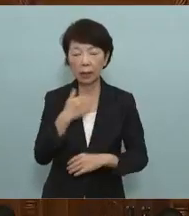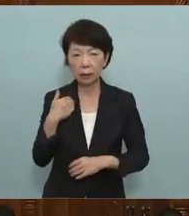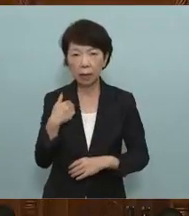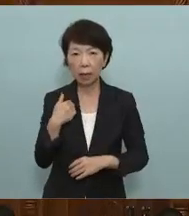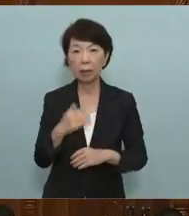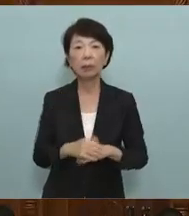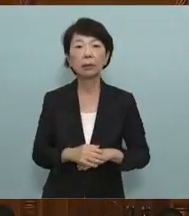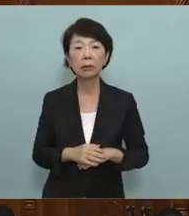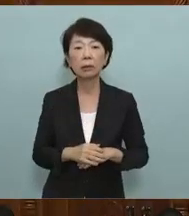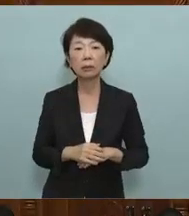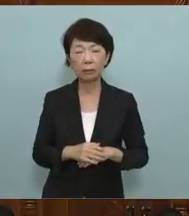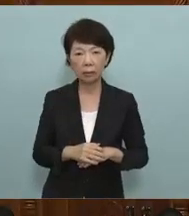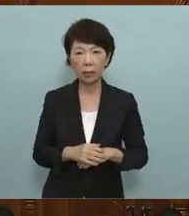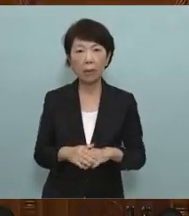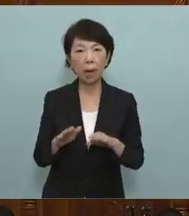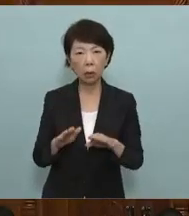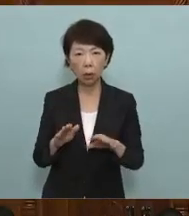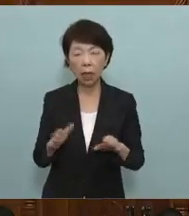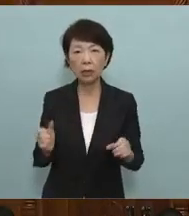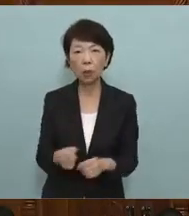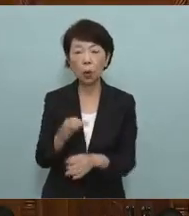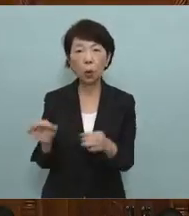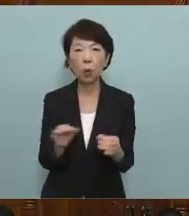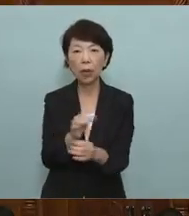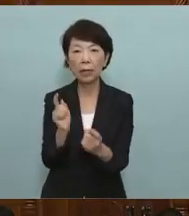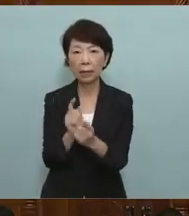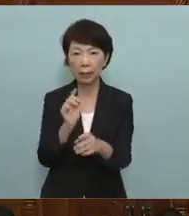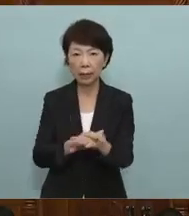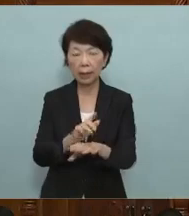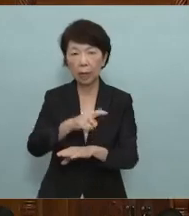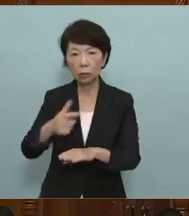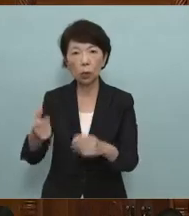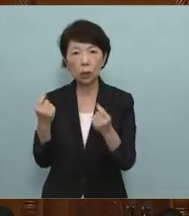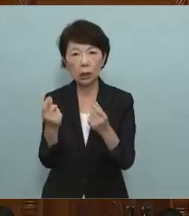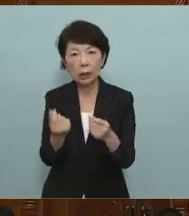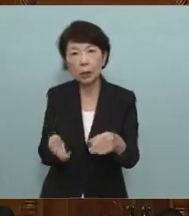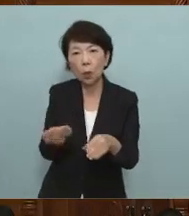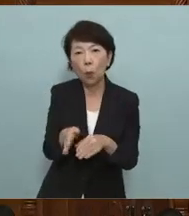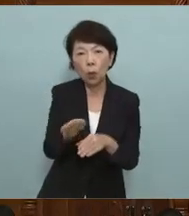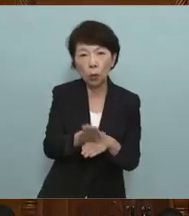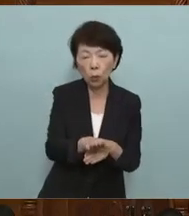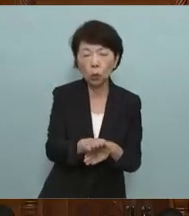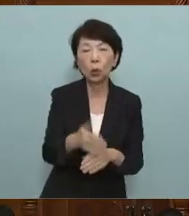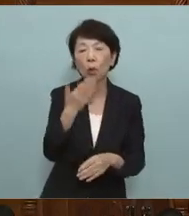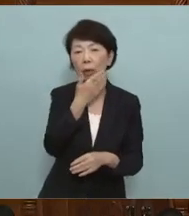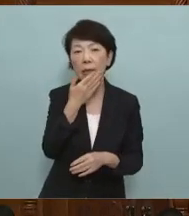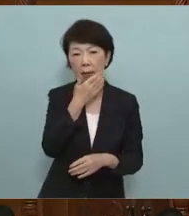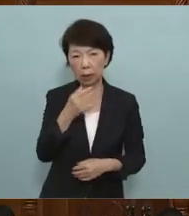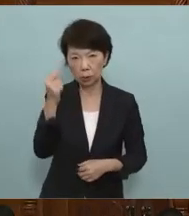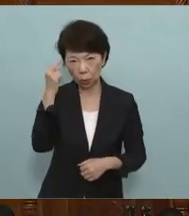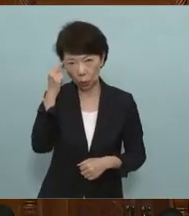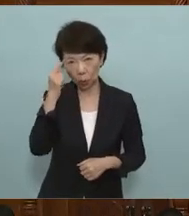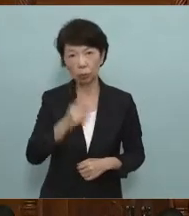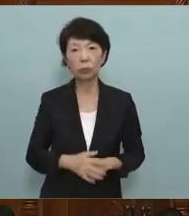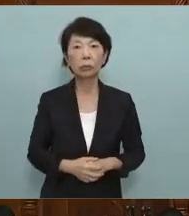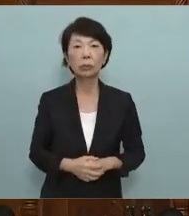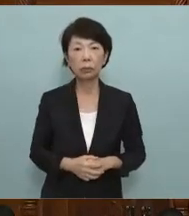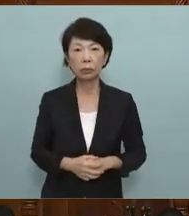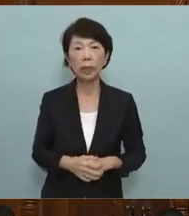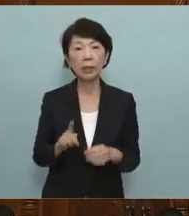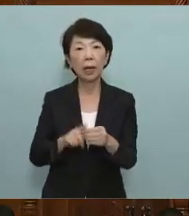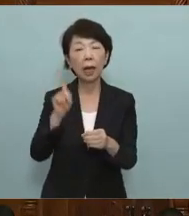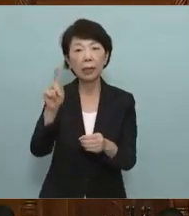る点について、今般の総合経済対策等にもしっかりと盛り込むことが重要であるとともに、明